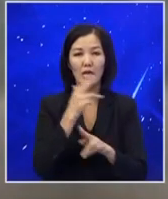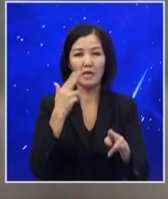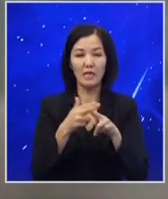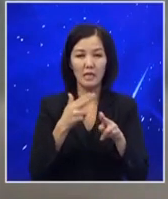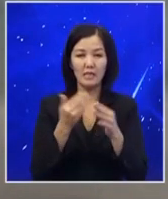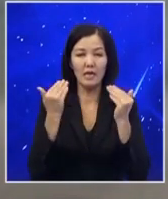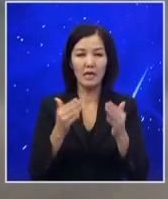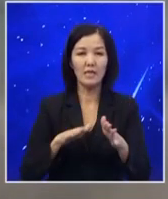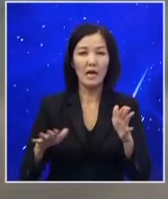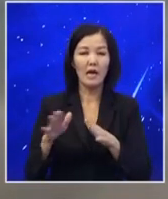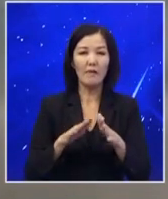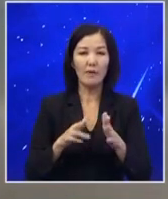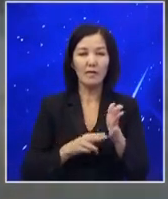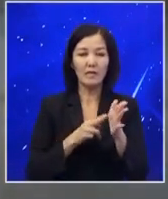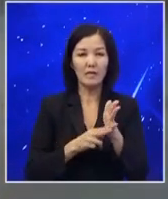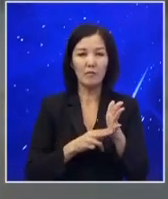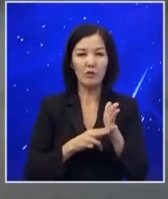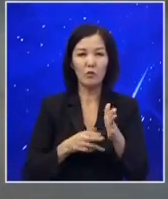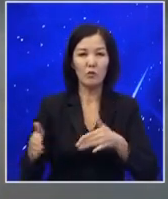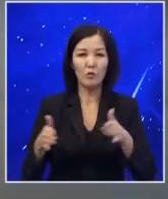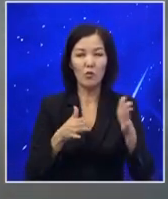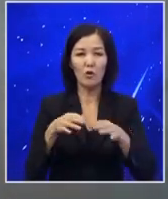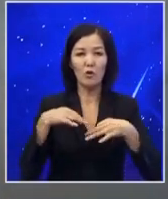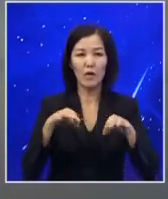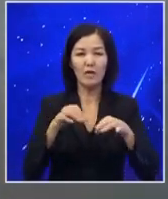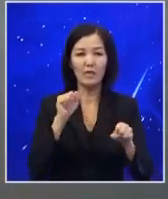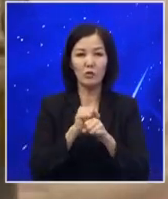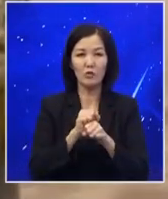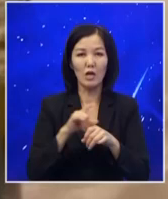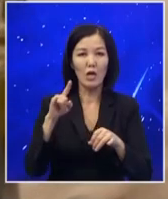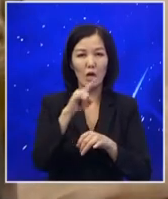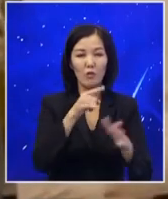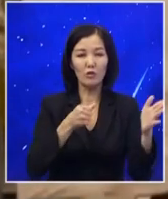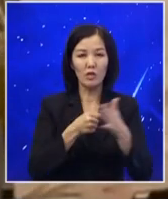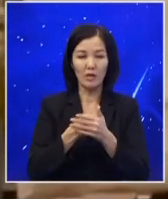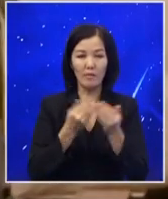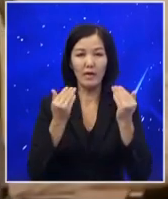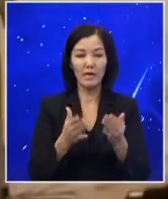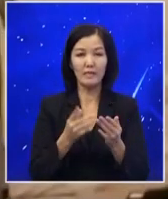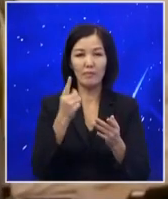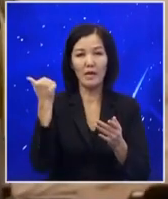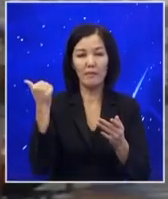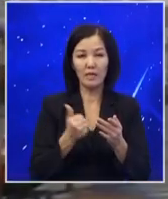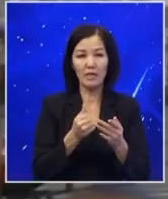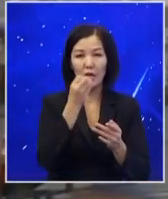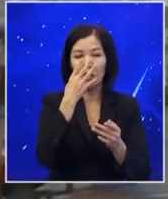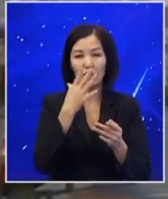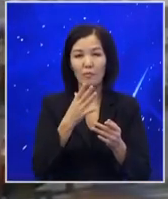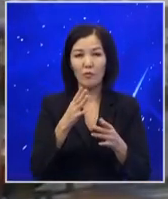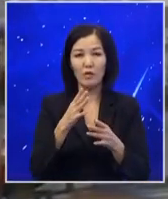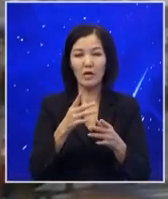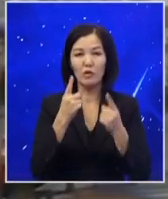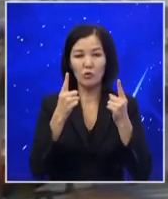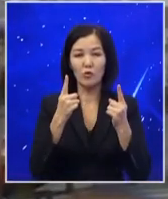байланысты қазір аймақта теміржол мен көлік қатынасы тоқтаған. Әуежайларда жабық. Айта кетейік, соңғы бір аптада Жапонияда жойқын